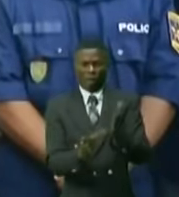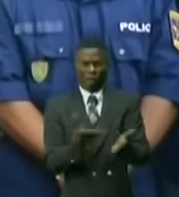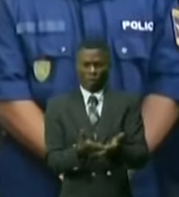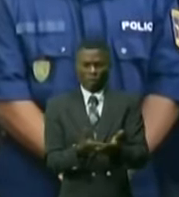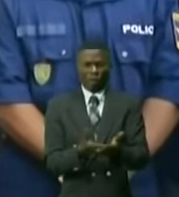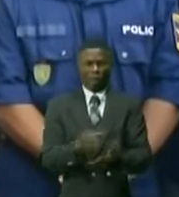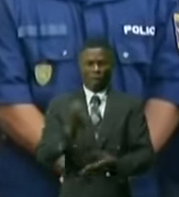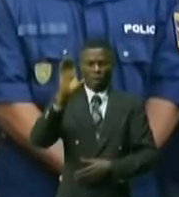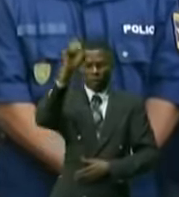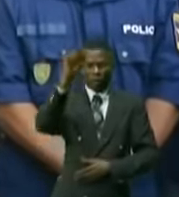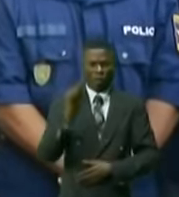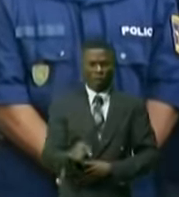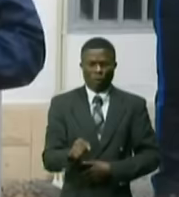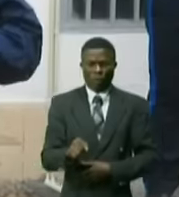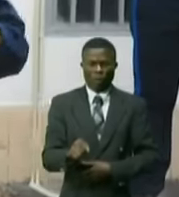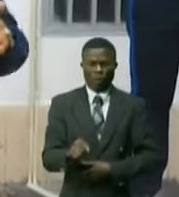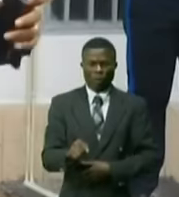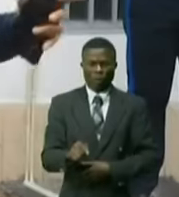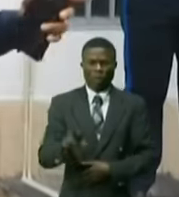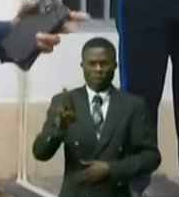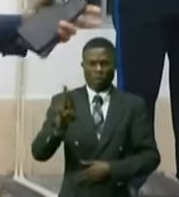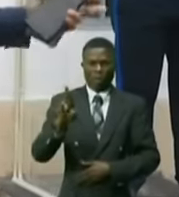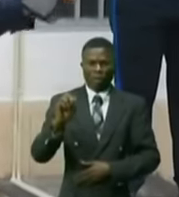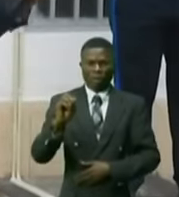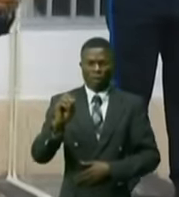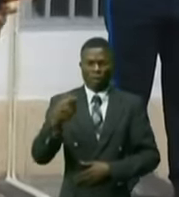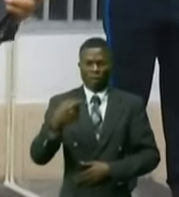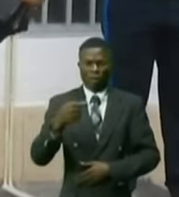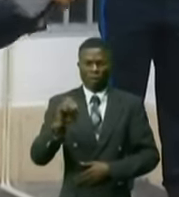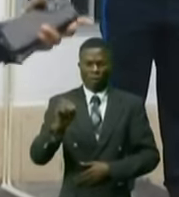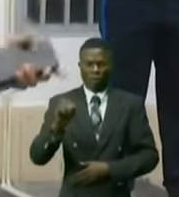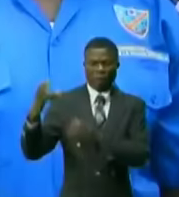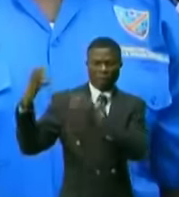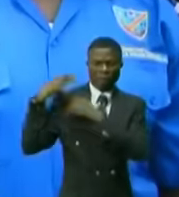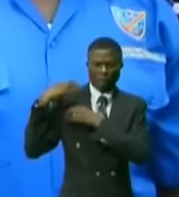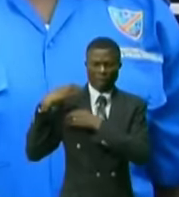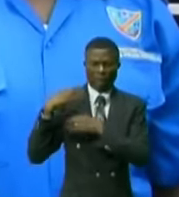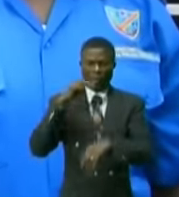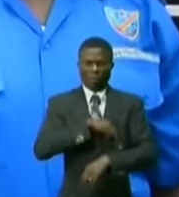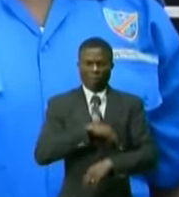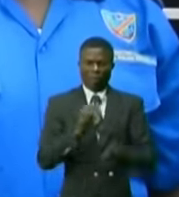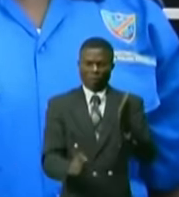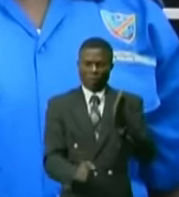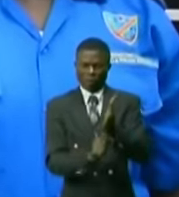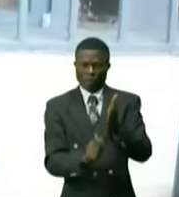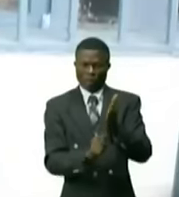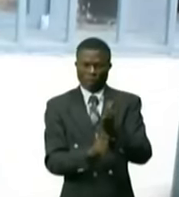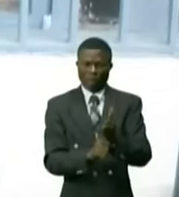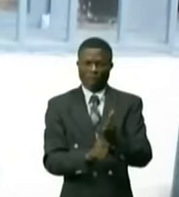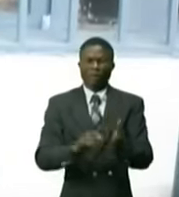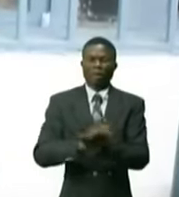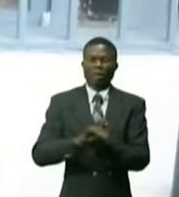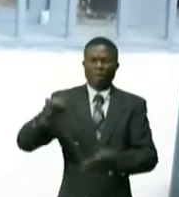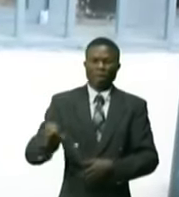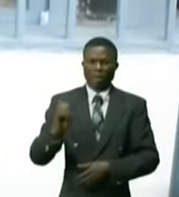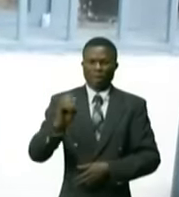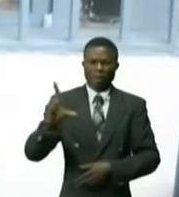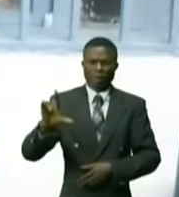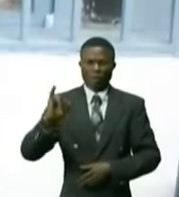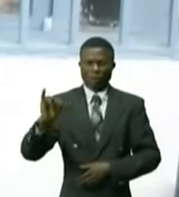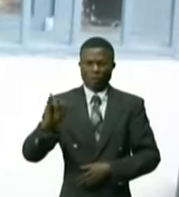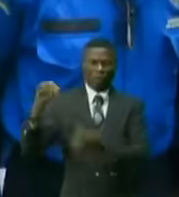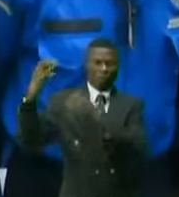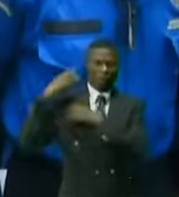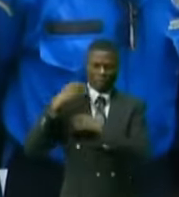les commissaires divisionnaires Roger Singa, chargé des missions techniques, et Jolie Limengo, en charge de l'appui